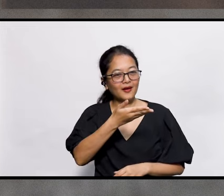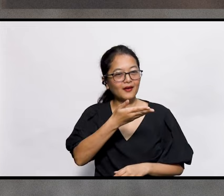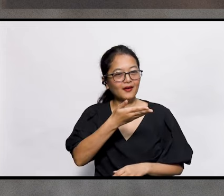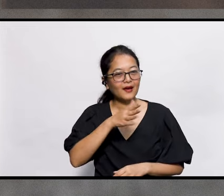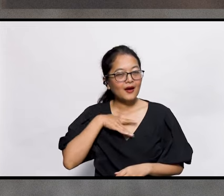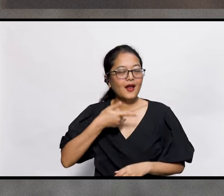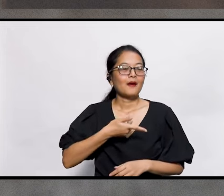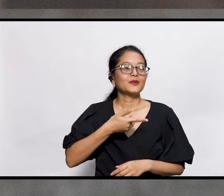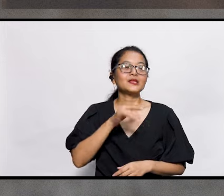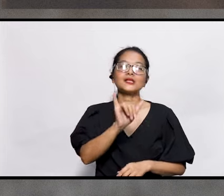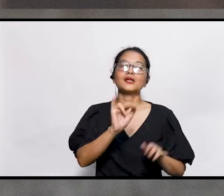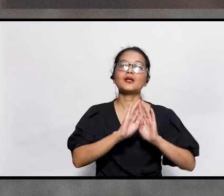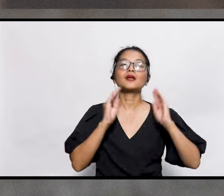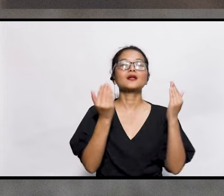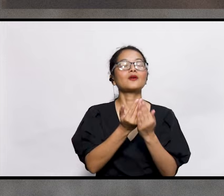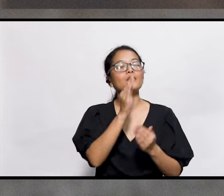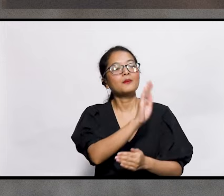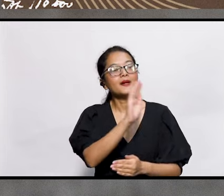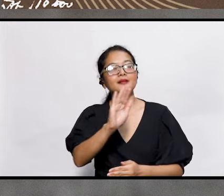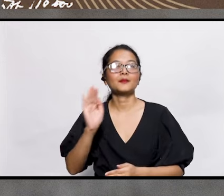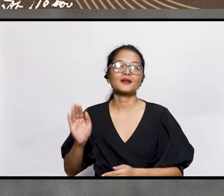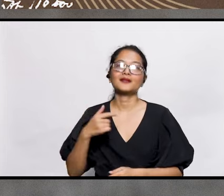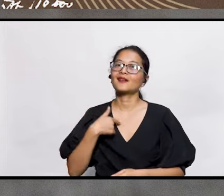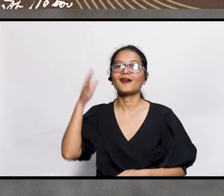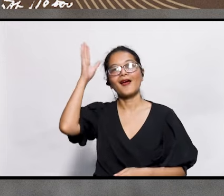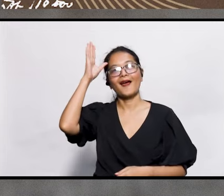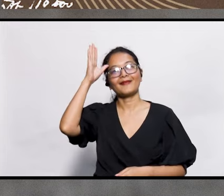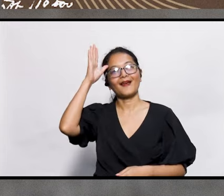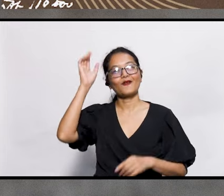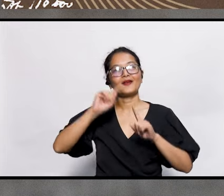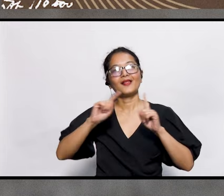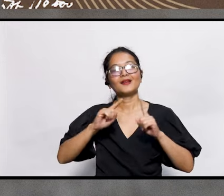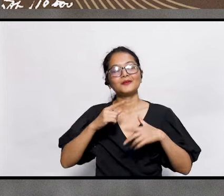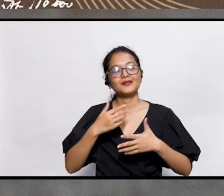masing-masing kita gak tahu tapi myouragement